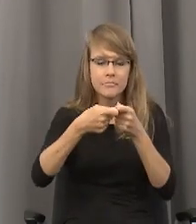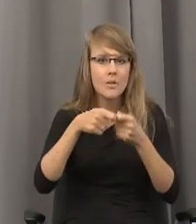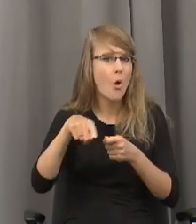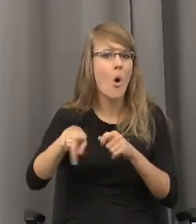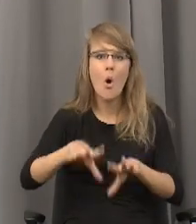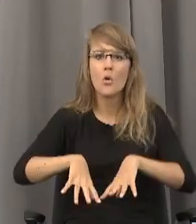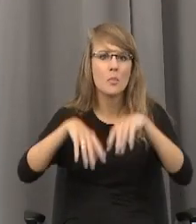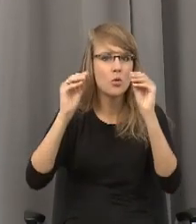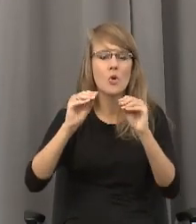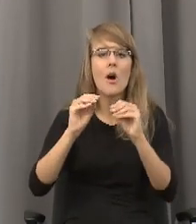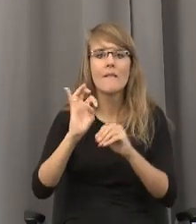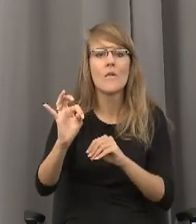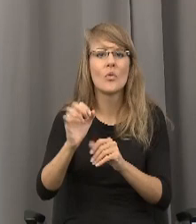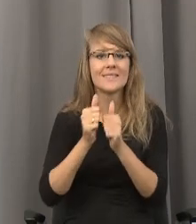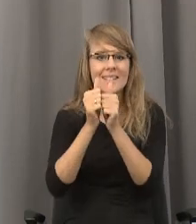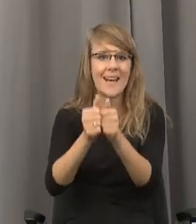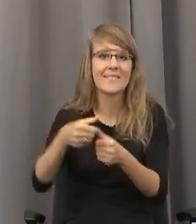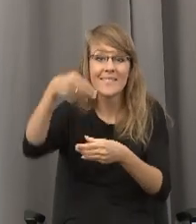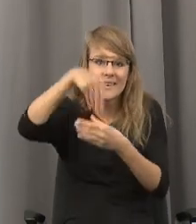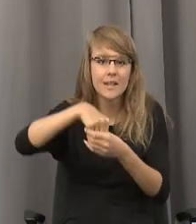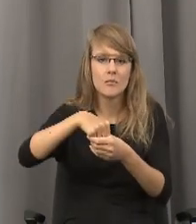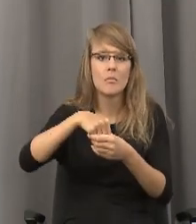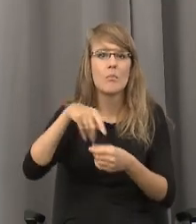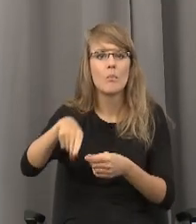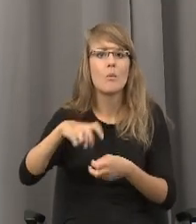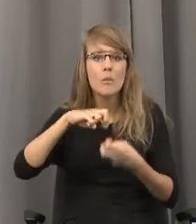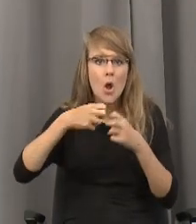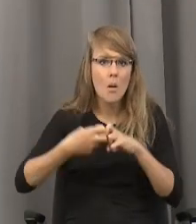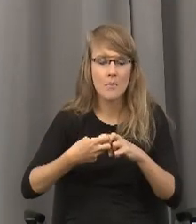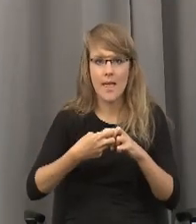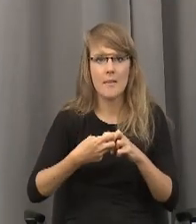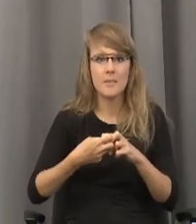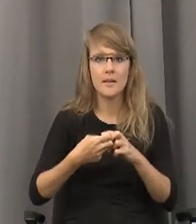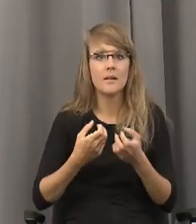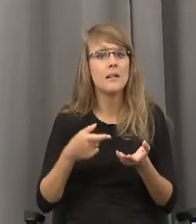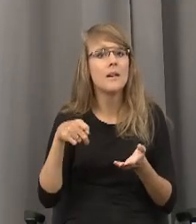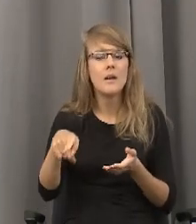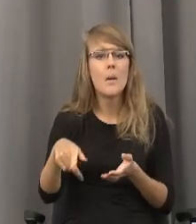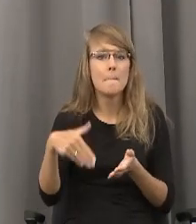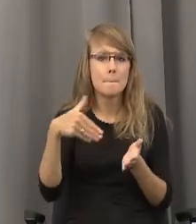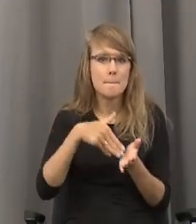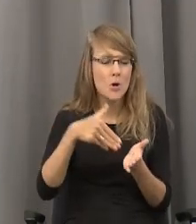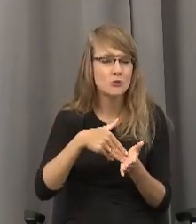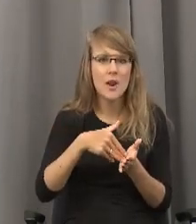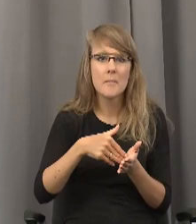w pakiecie zadań problematykę, gdzie muszą sięgać. I tutaj chcę powiedzieć, że między innymi od samego początku